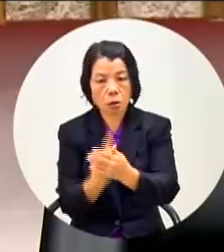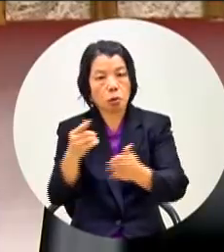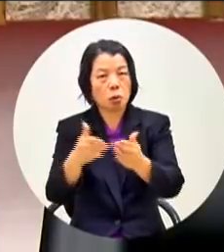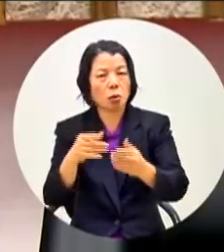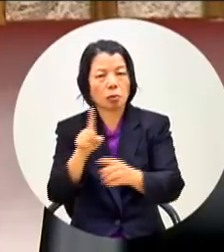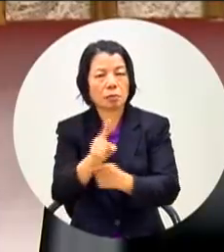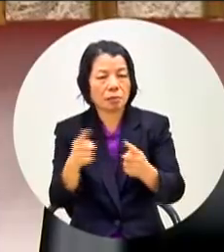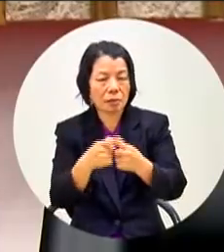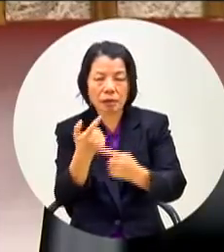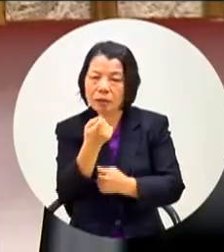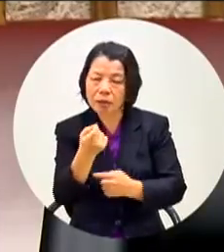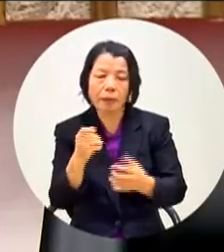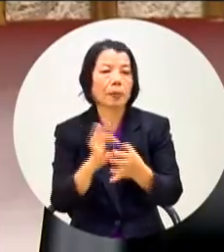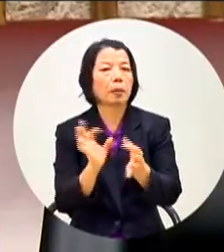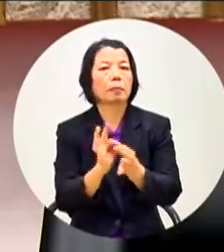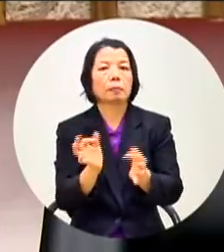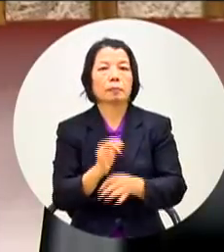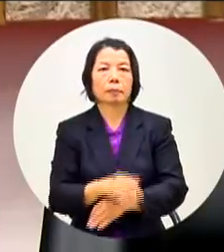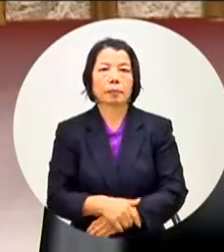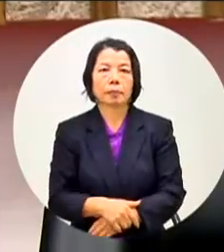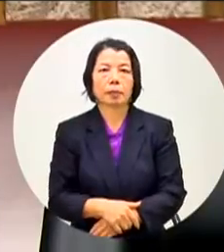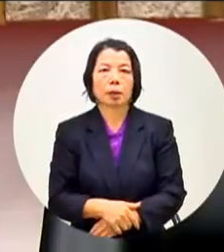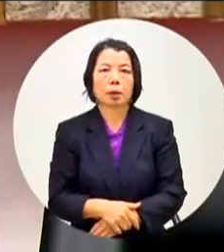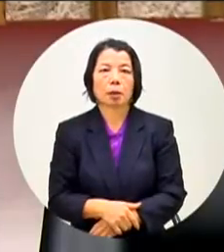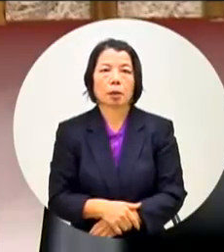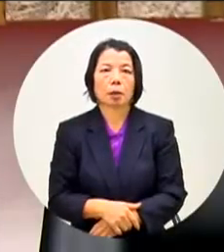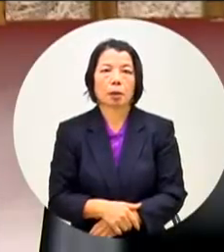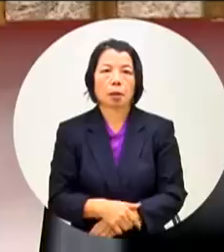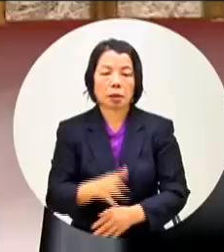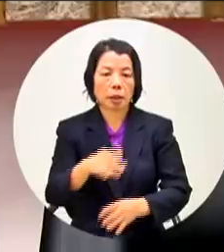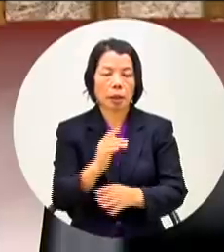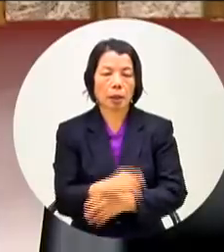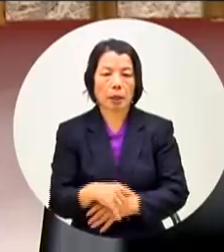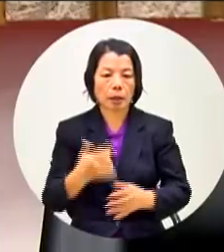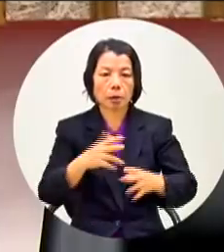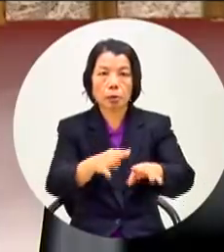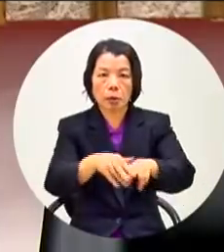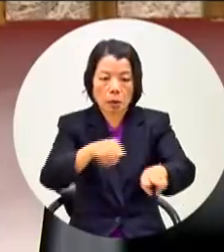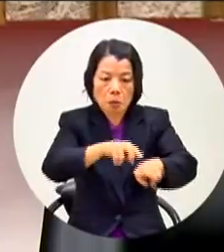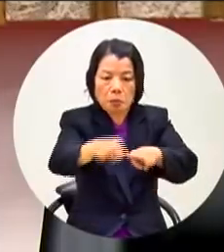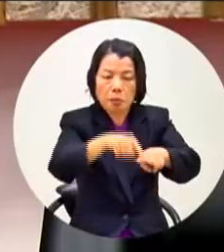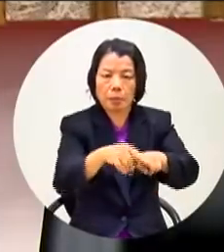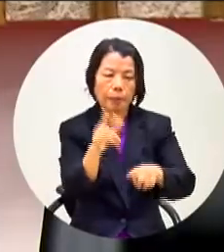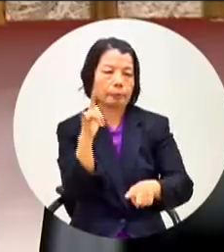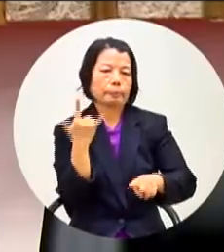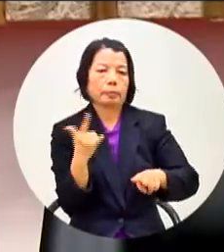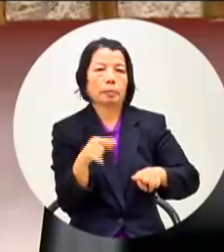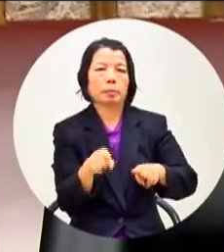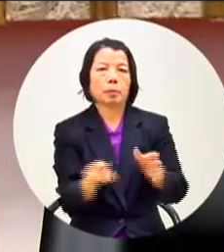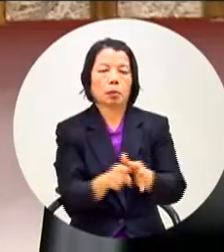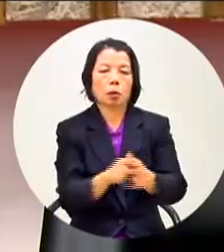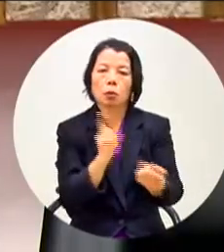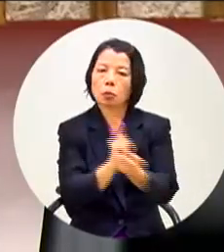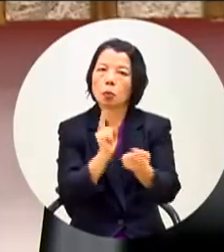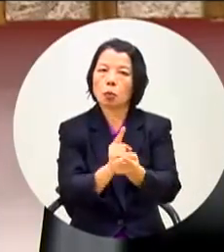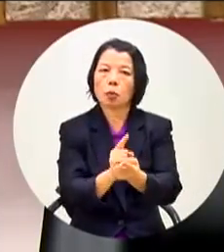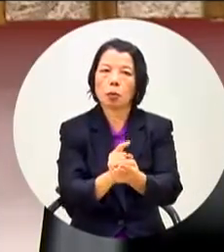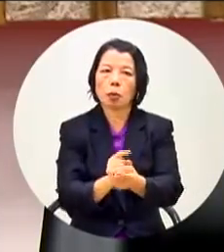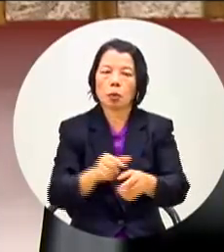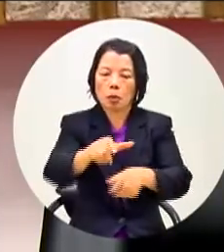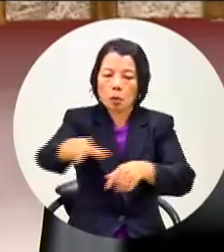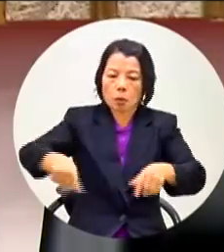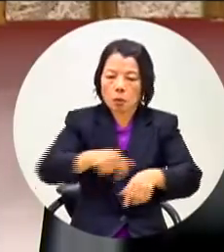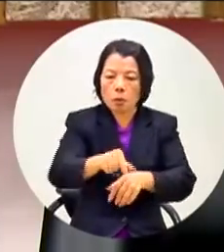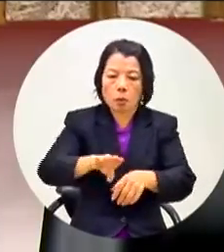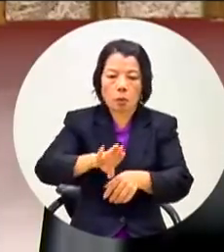了哈，光是等这个平交道。大家知道吗？现在南环的部分哈，光是那个成功路那边，每次